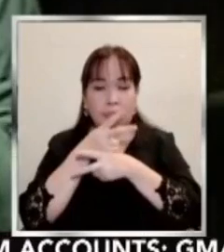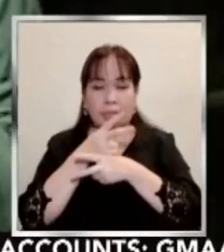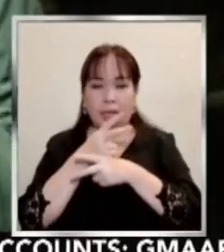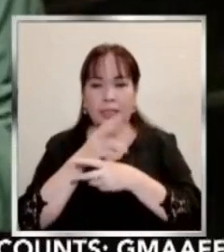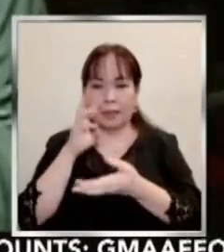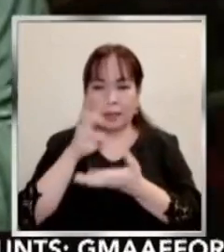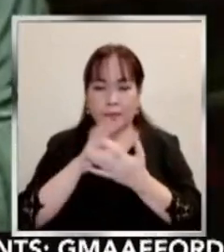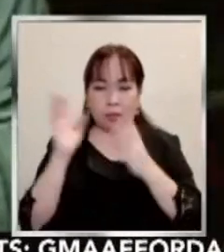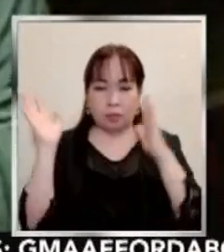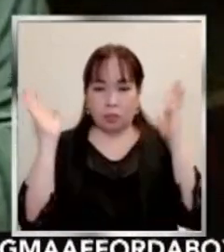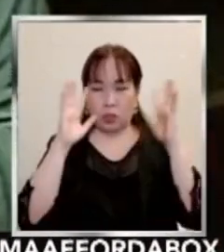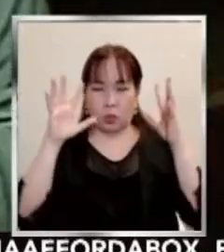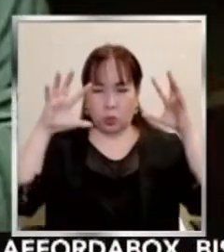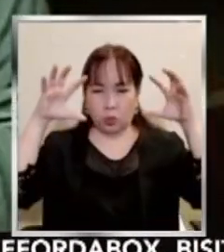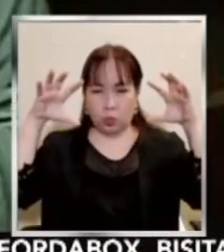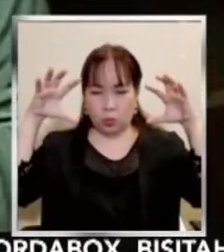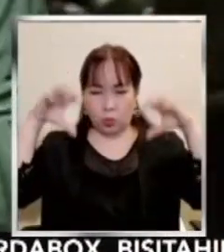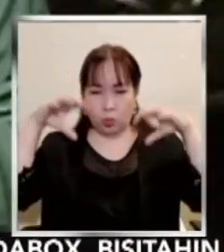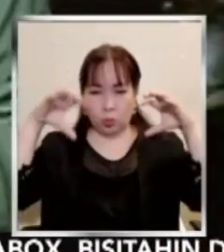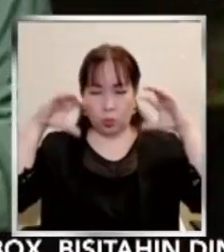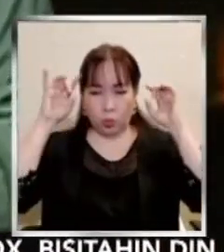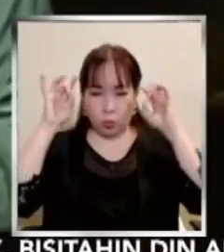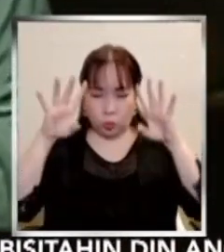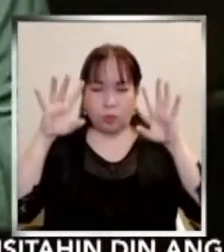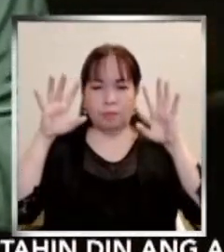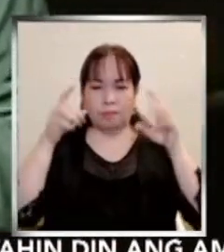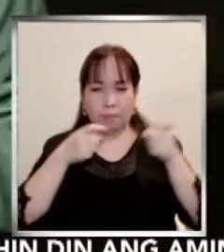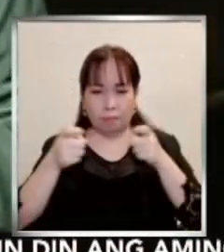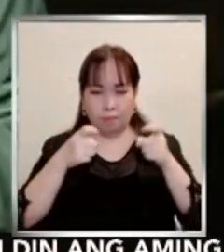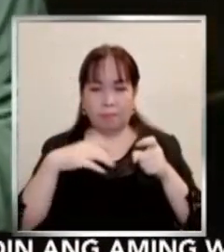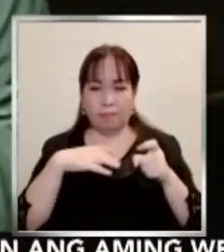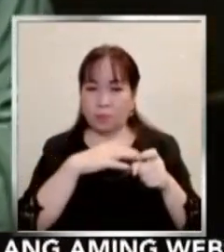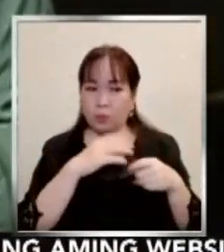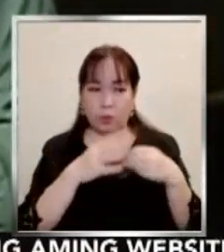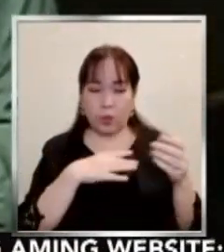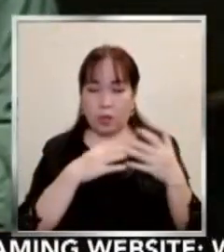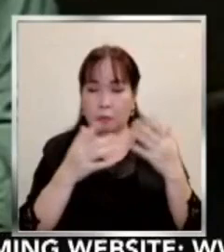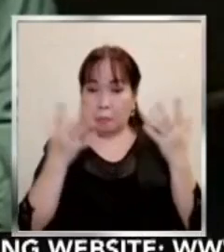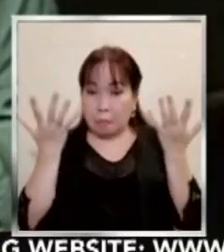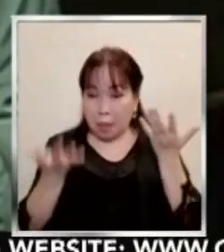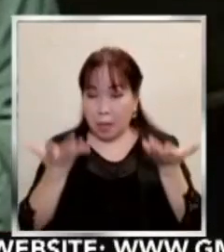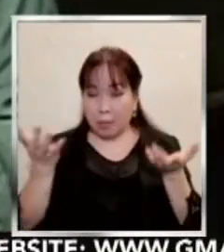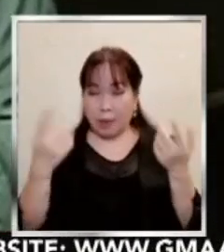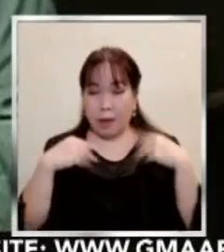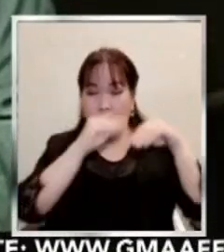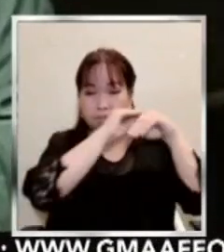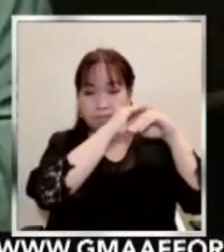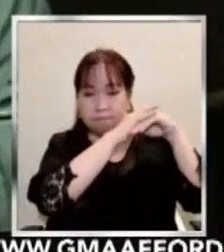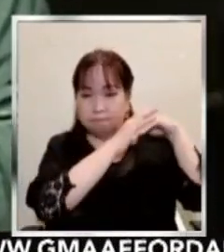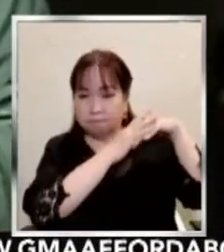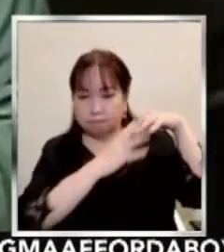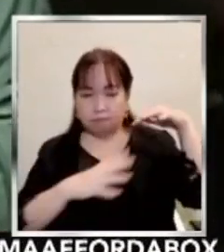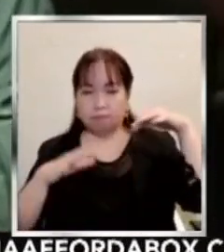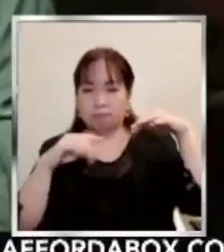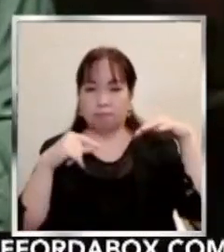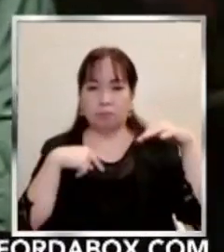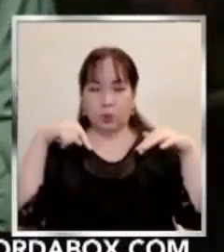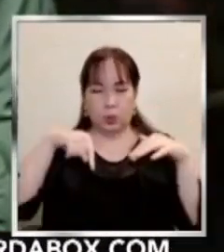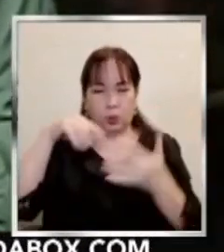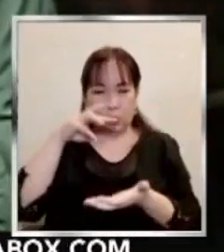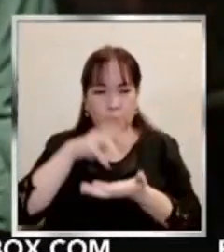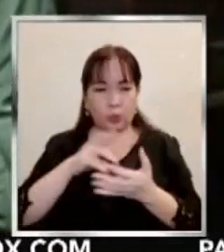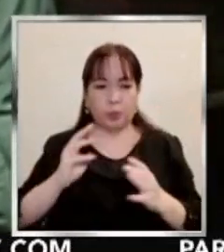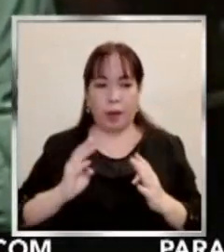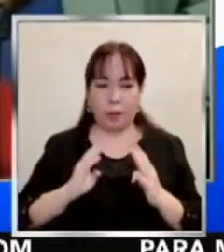and Management Council sa anumang banta ng landslide at soil erosion dito sa lungsod ng Baguio.